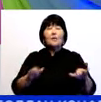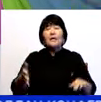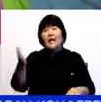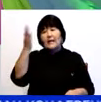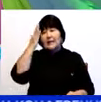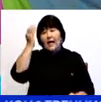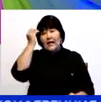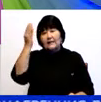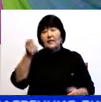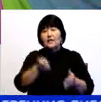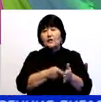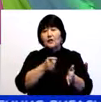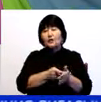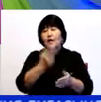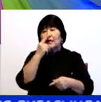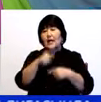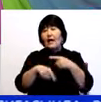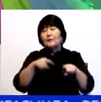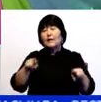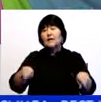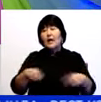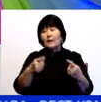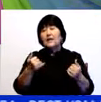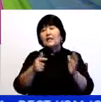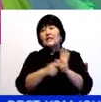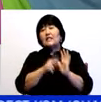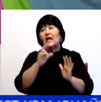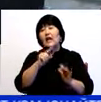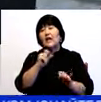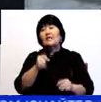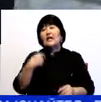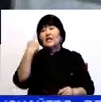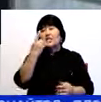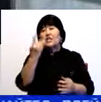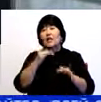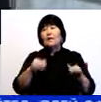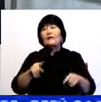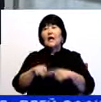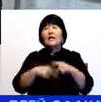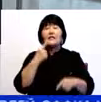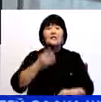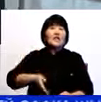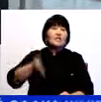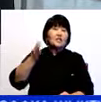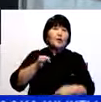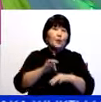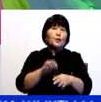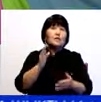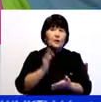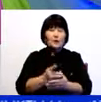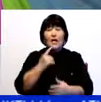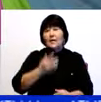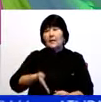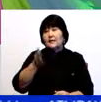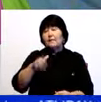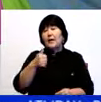ziyatkerlik, zerttevşilik dağıların kalıptastıru maqsatında Jetiqazına jeke bala bağışasında әдістемелік семинар өткізіліп отыр.